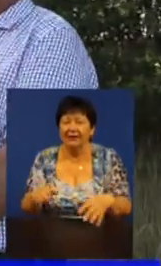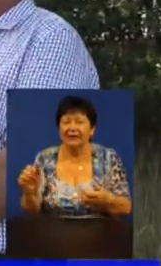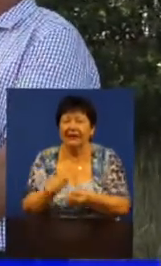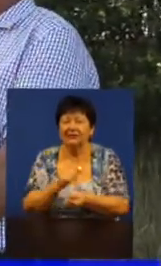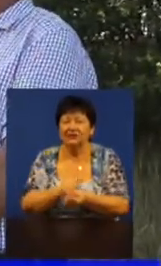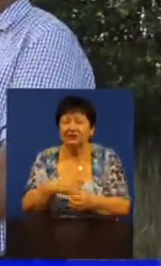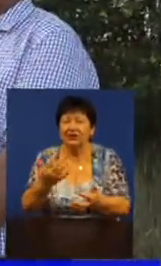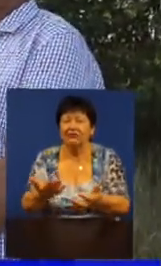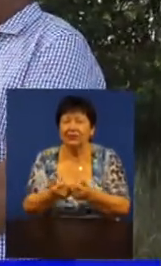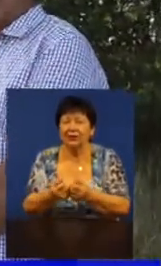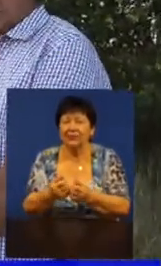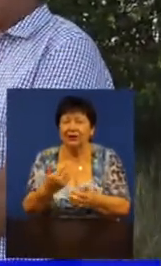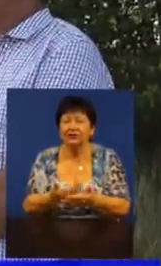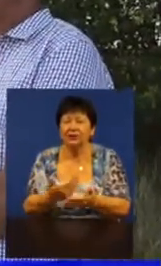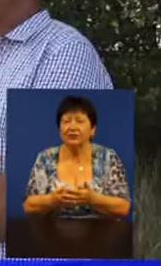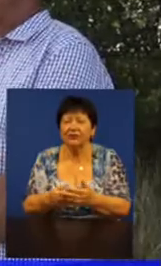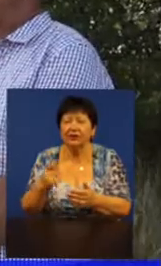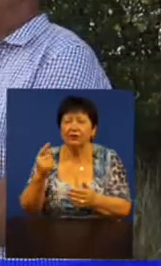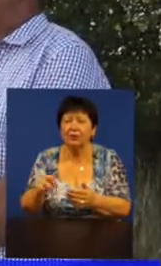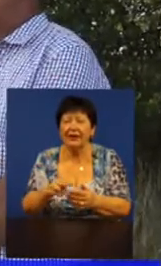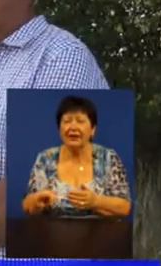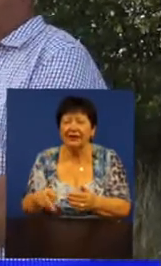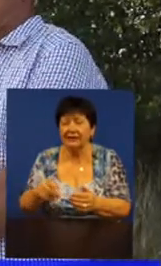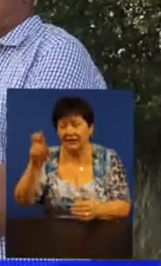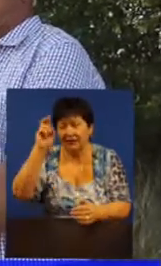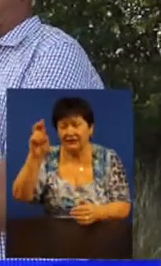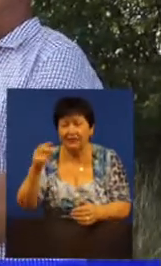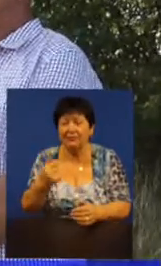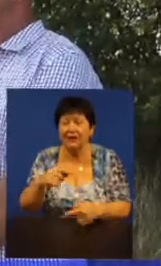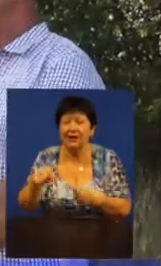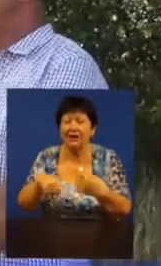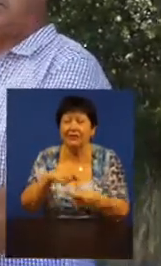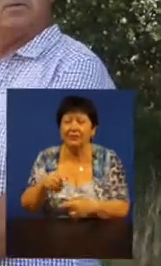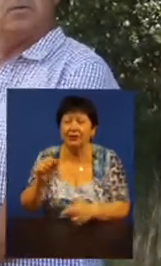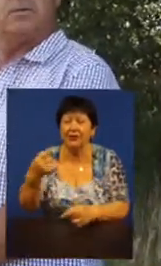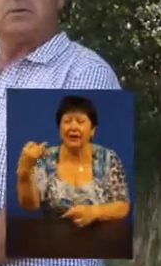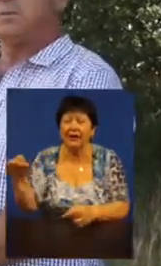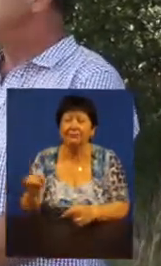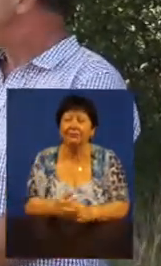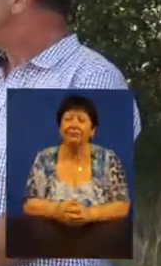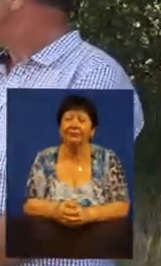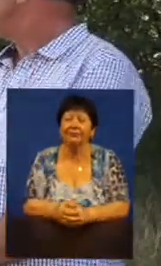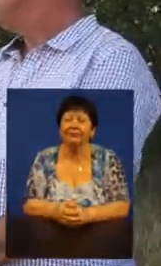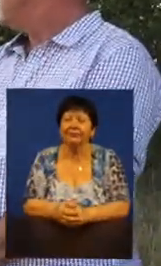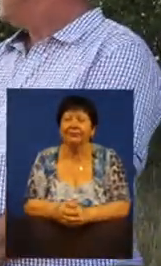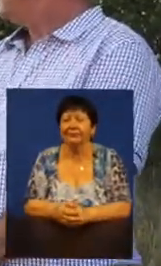vor primi câte cel puțin 1000 lei per hectar de la stat prin intermediul AIPA.